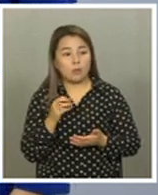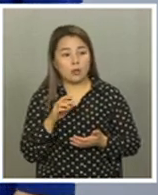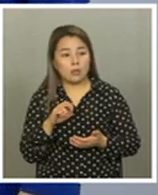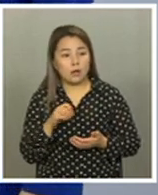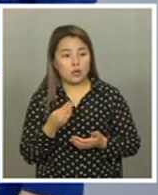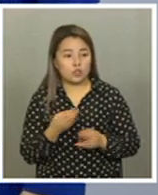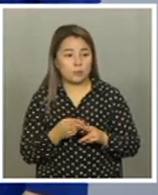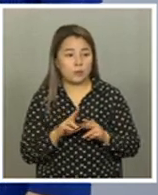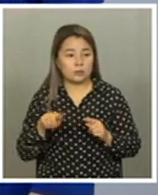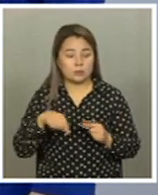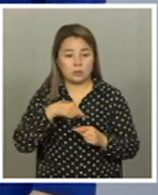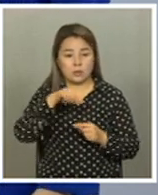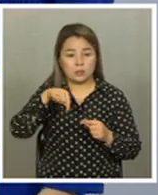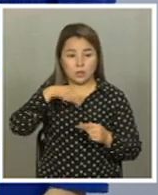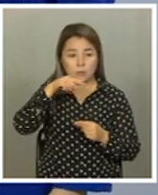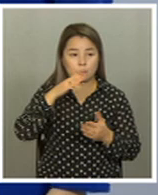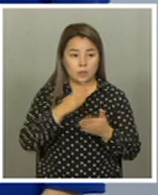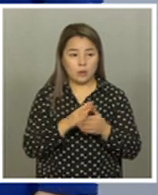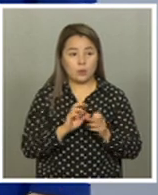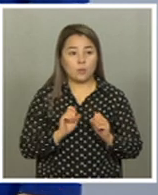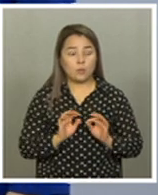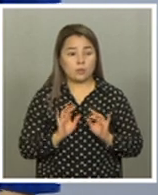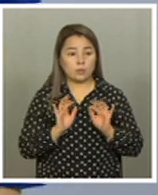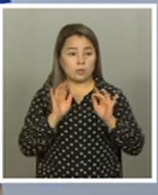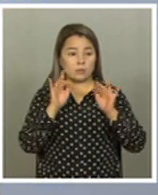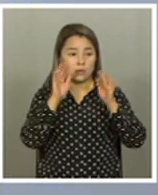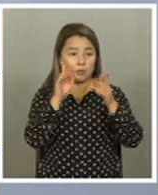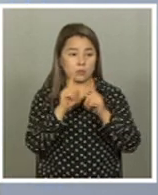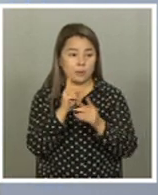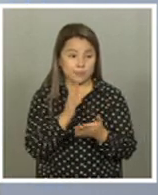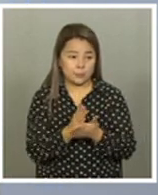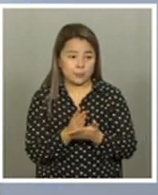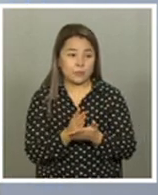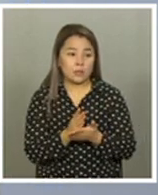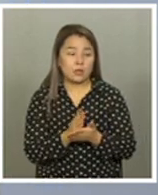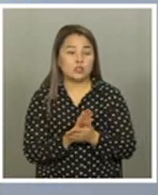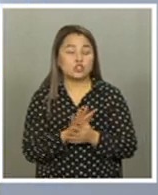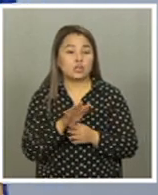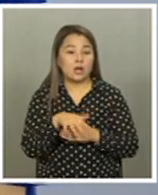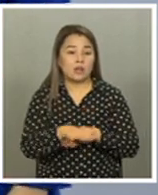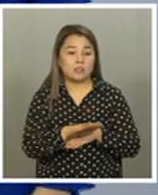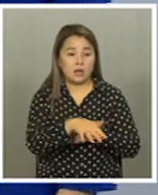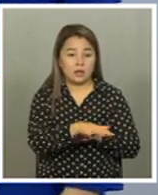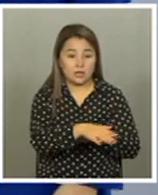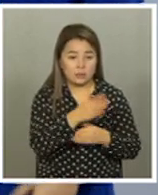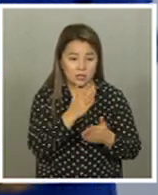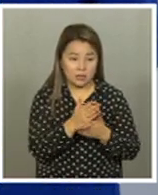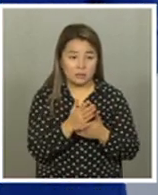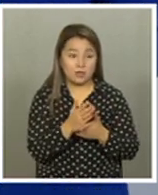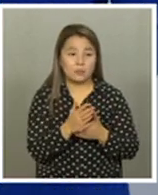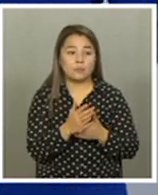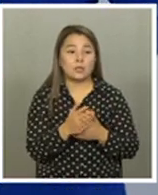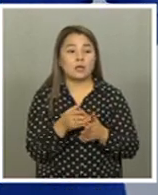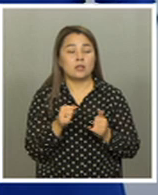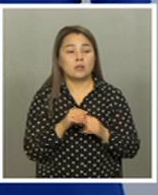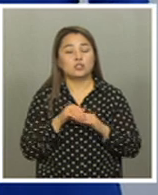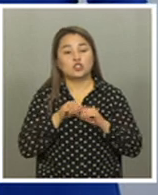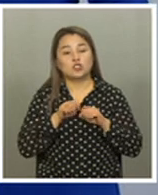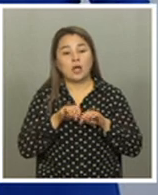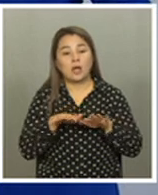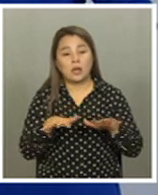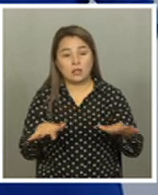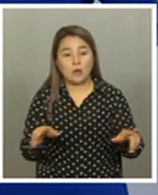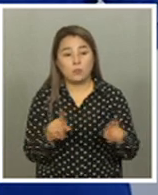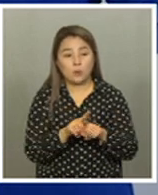өсетін, өрмелегіш сабақтар, жатаған сабақтар және жайылма сабақтар